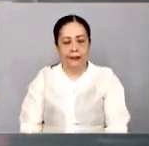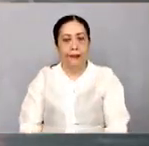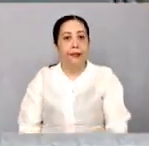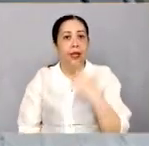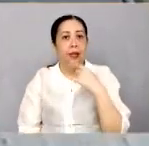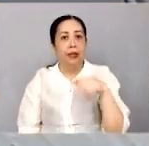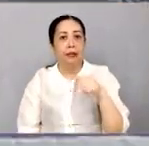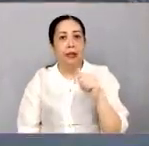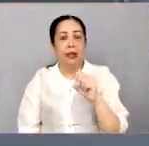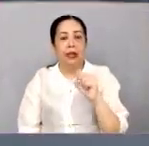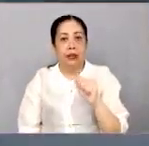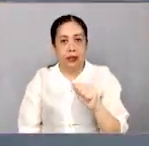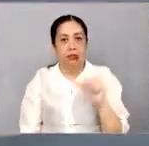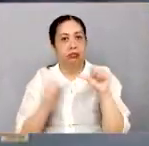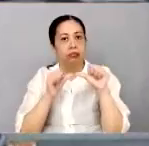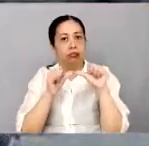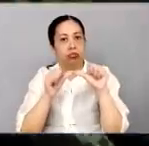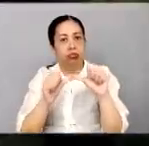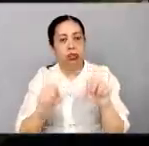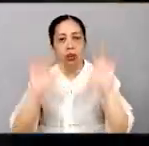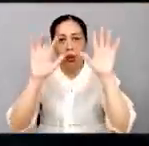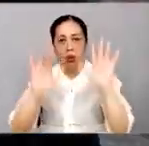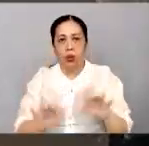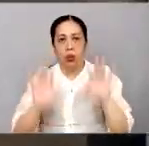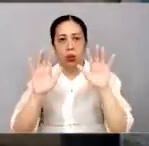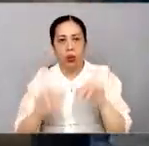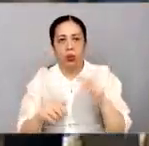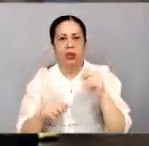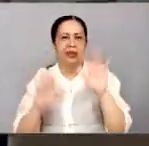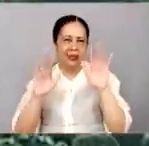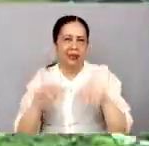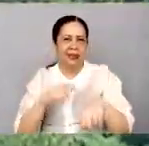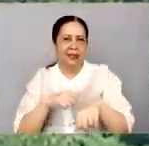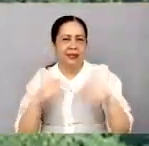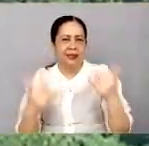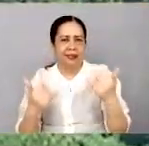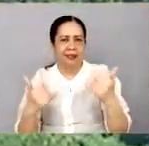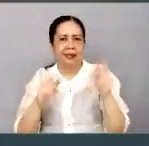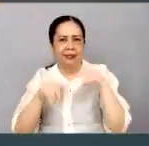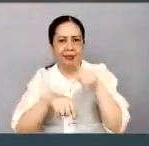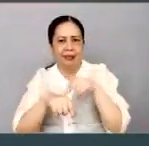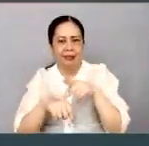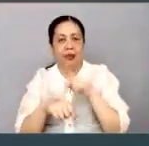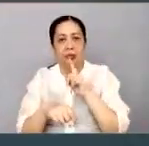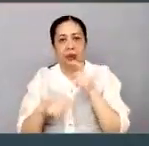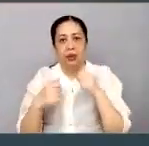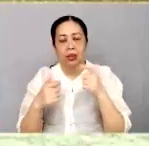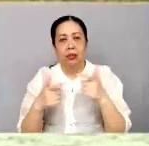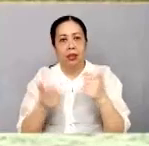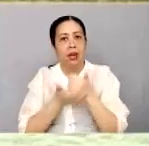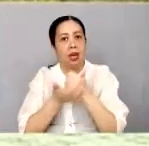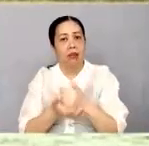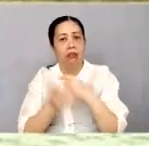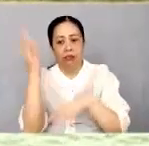PAGASA, magtutuloy-tuloy pa ang maulang panahon dahil nasa rainy season pa rin ang bansa. Katunayan, malaking tulong ito sa